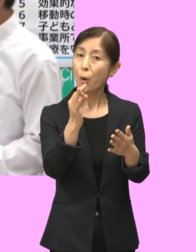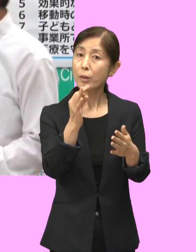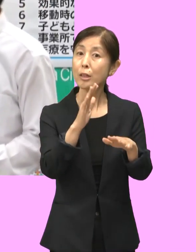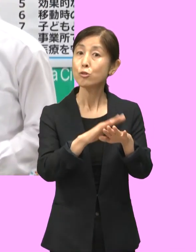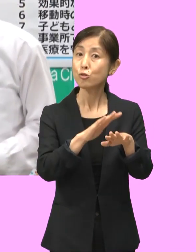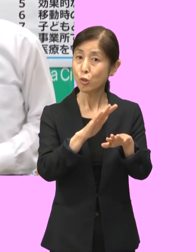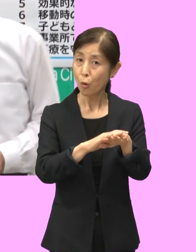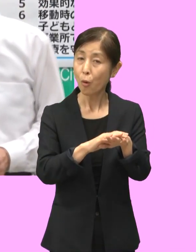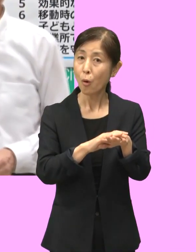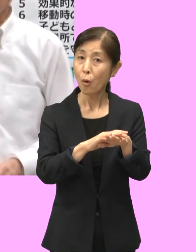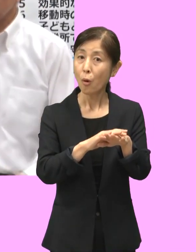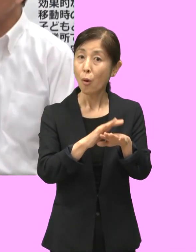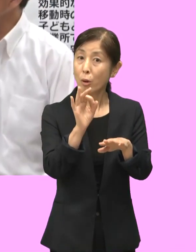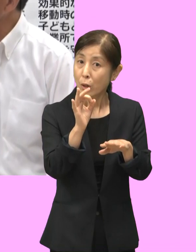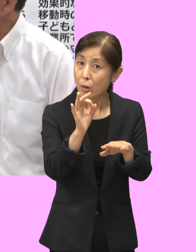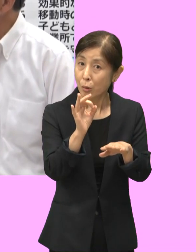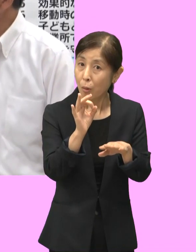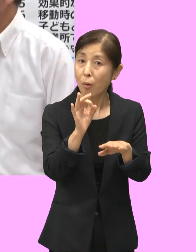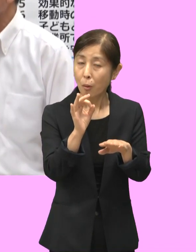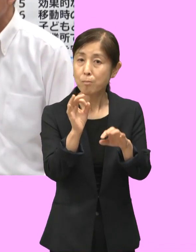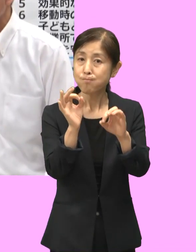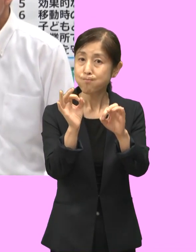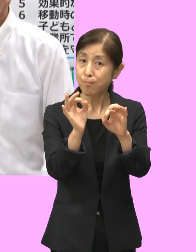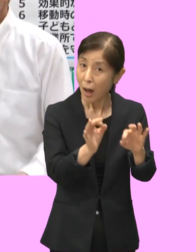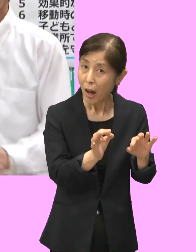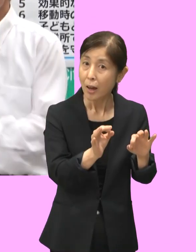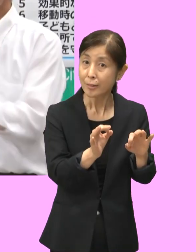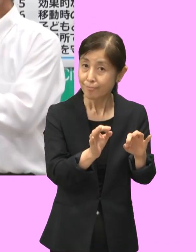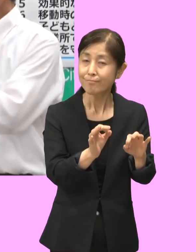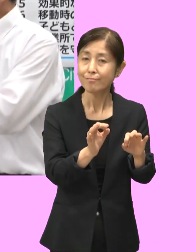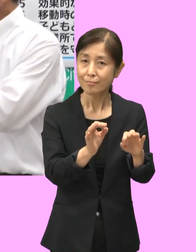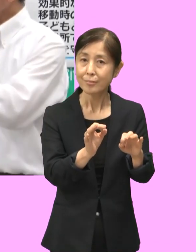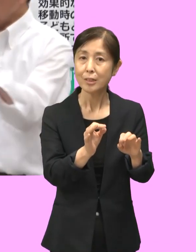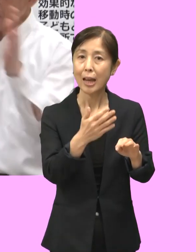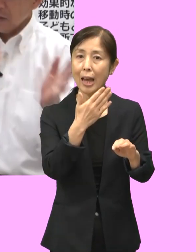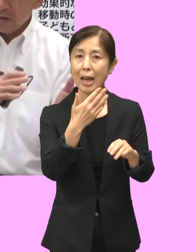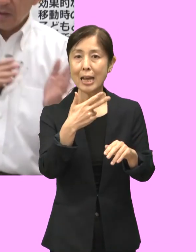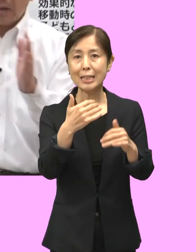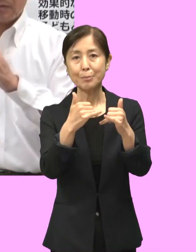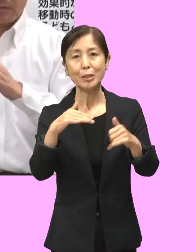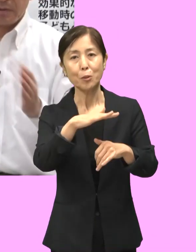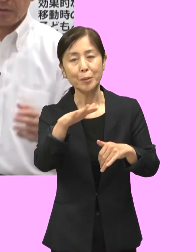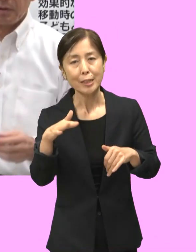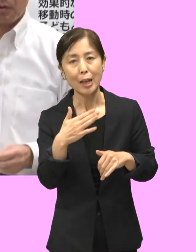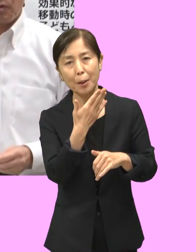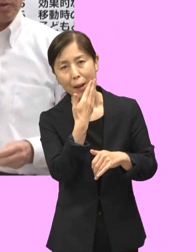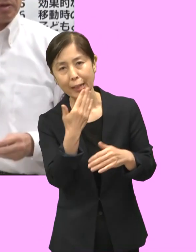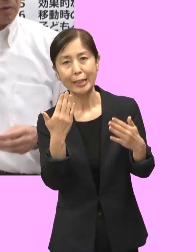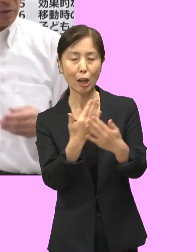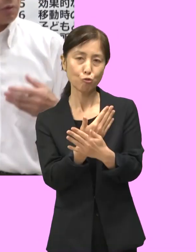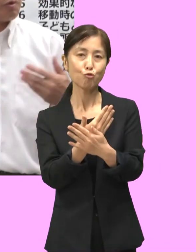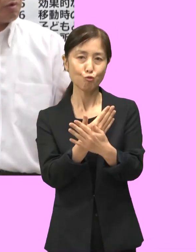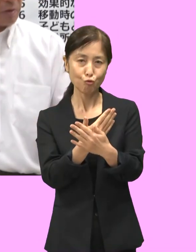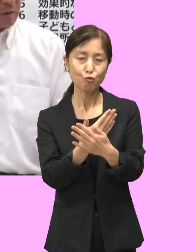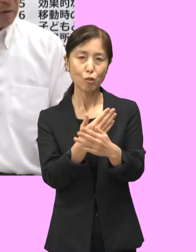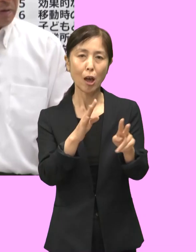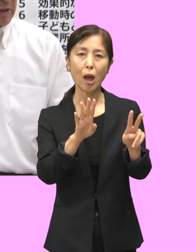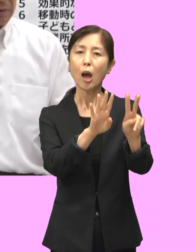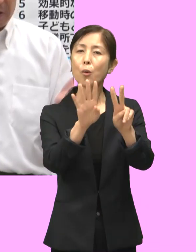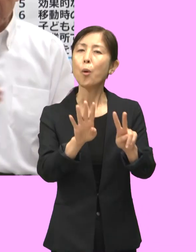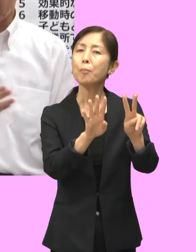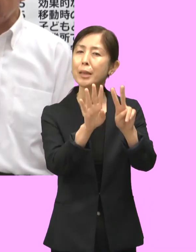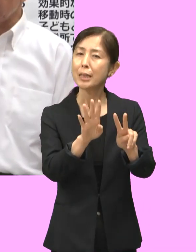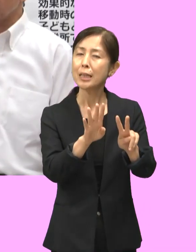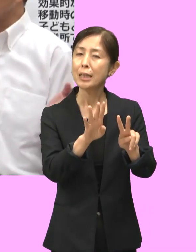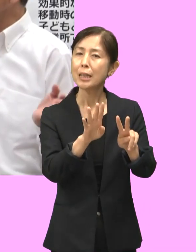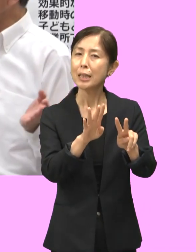をいたしまして、市民の利便性向上と、で減額に伴ってコンビニの自動交付など